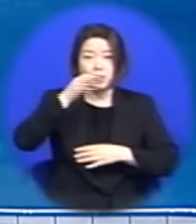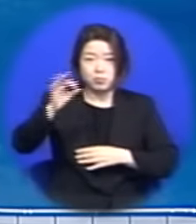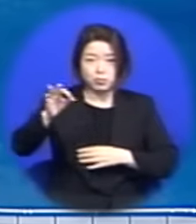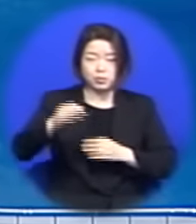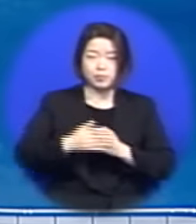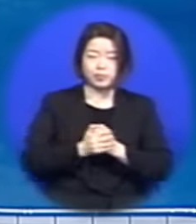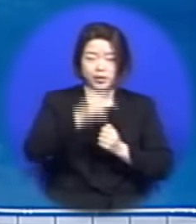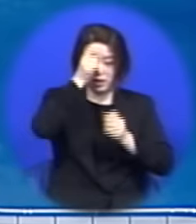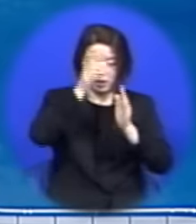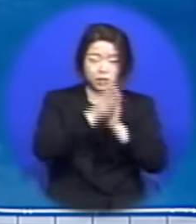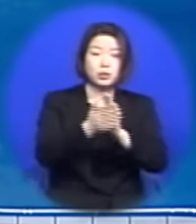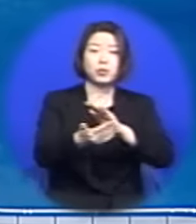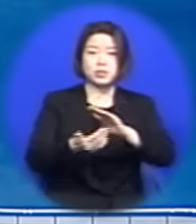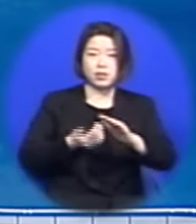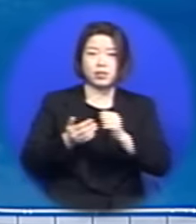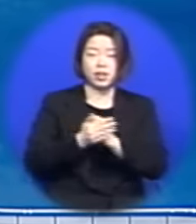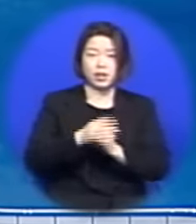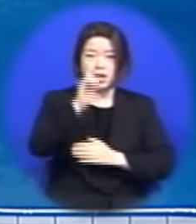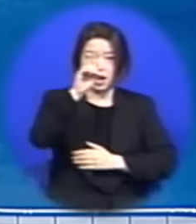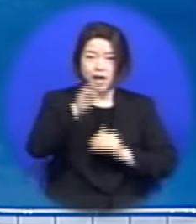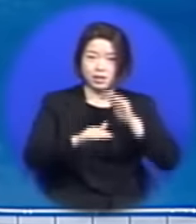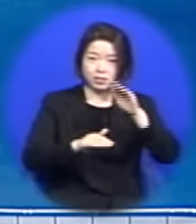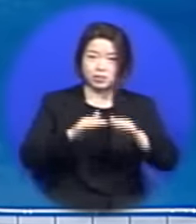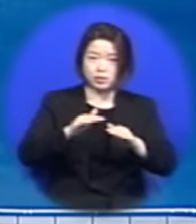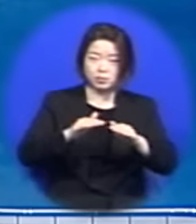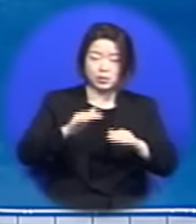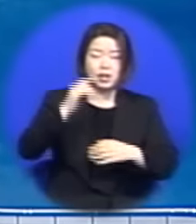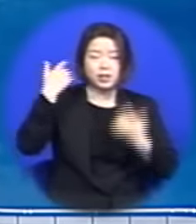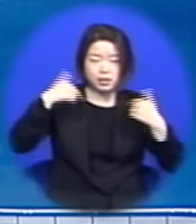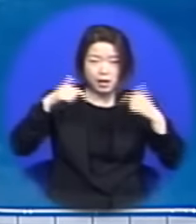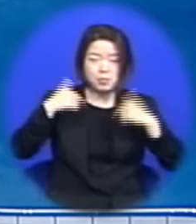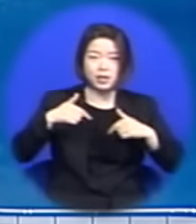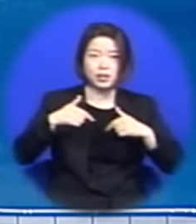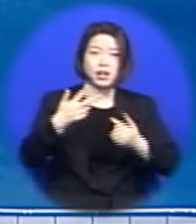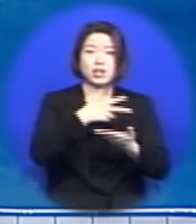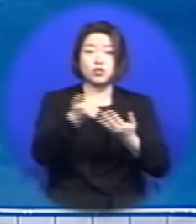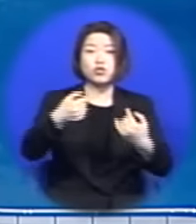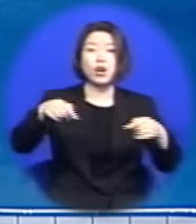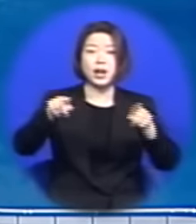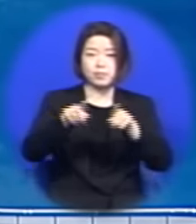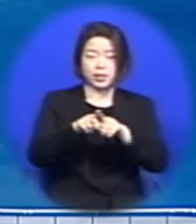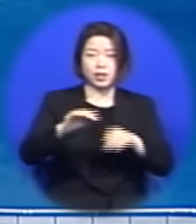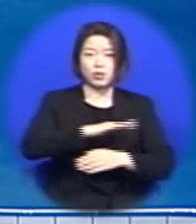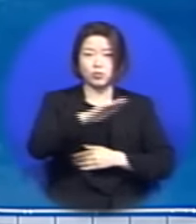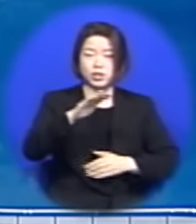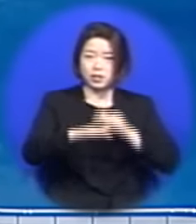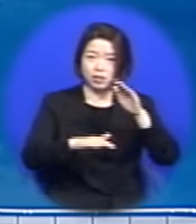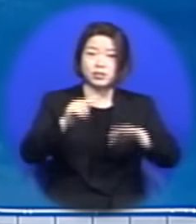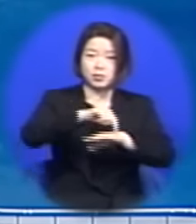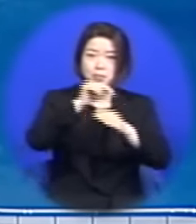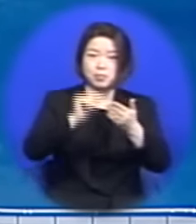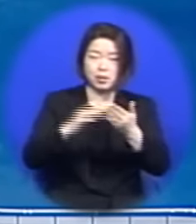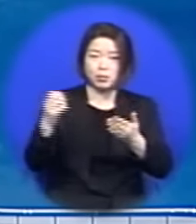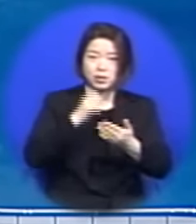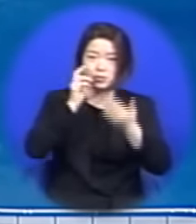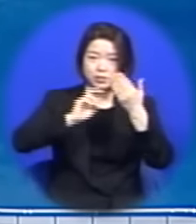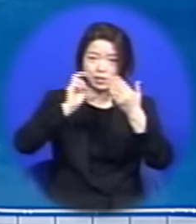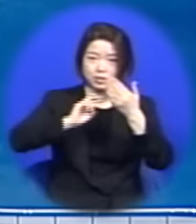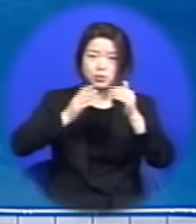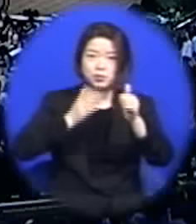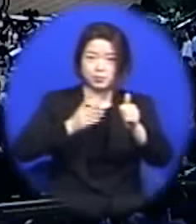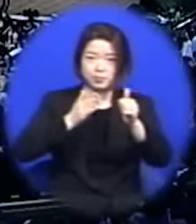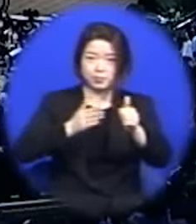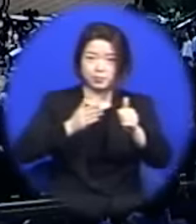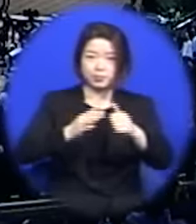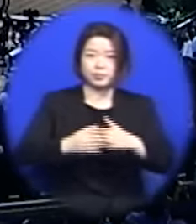기도하기 전에 한걸음 한걸음 날마다 날마다 주와 함께 우리 걷는 마음으로 찬송합시다